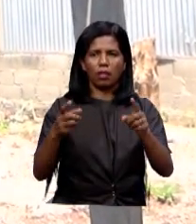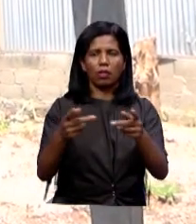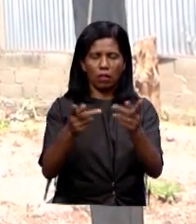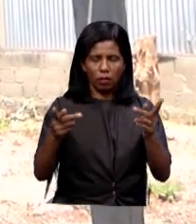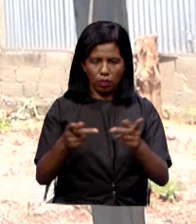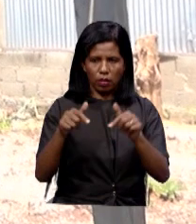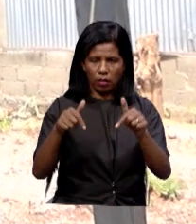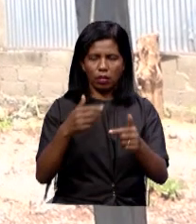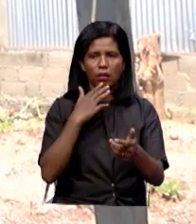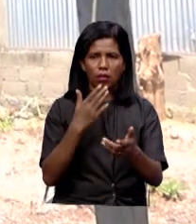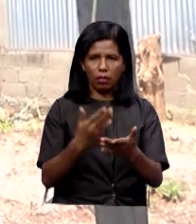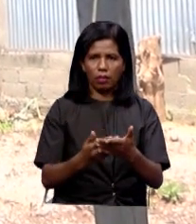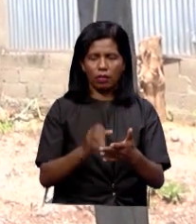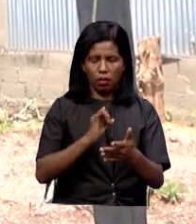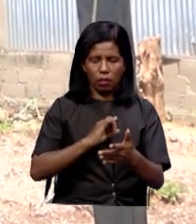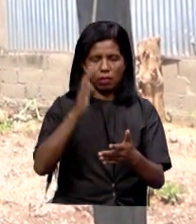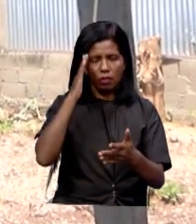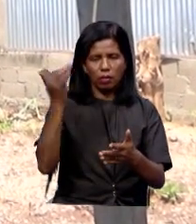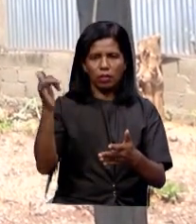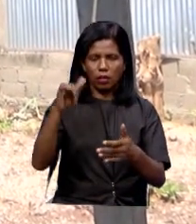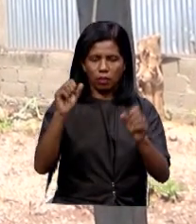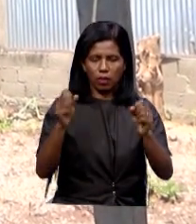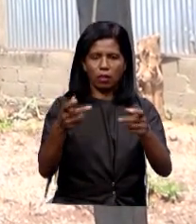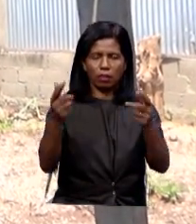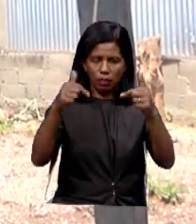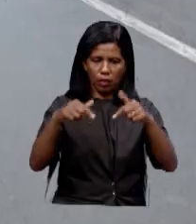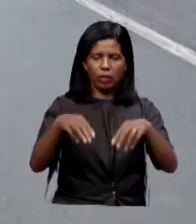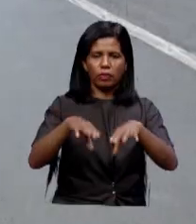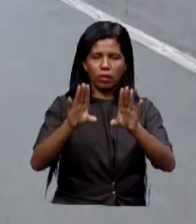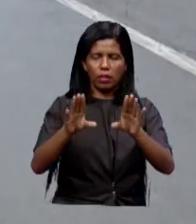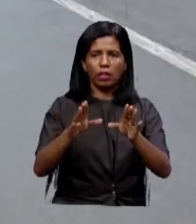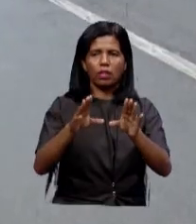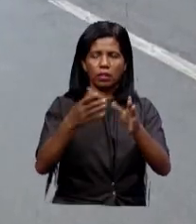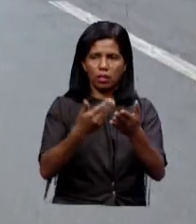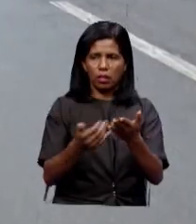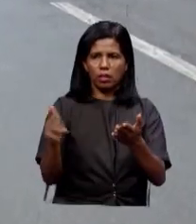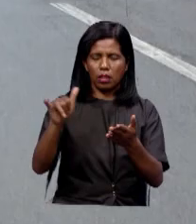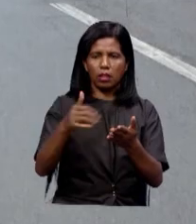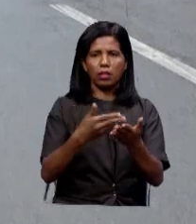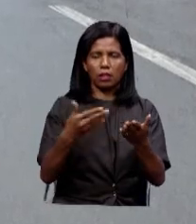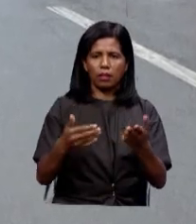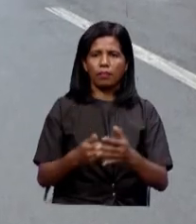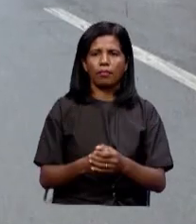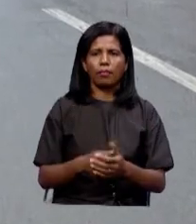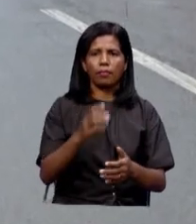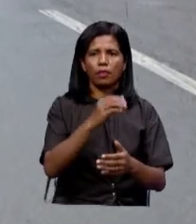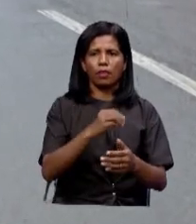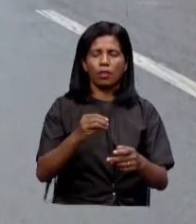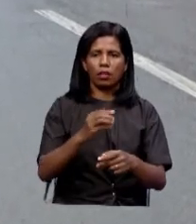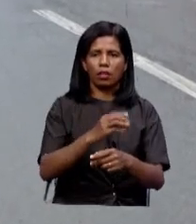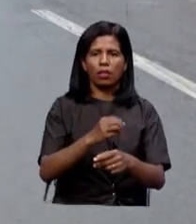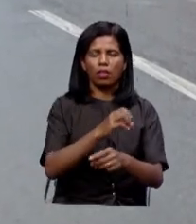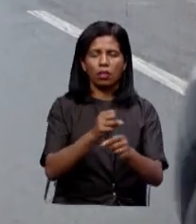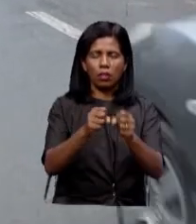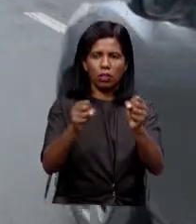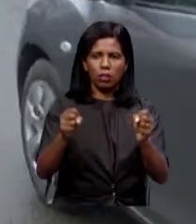irane diak, ano en sira bele mai fatin irane par fasil nesasa. Bazar Baratu ne komisang organizadora ho aturrer lokal suku